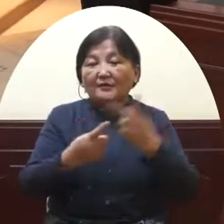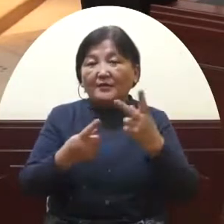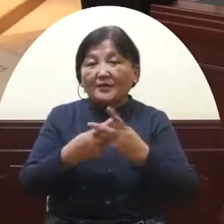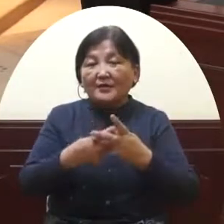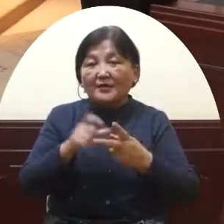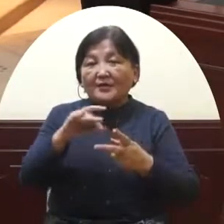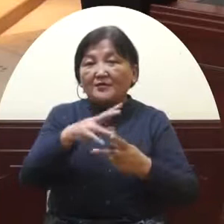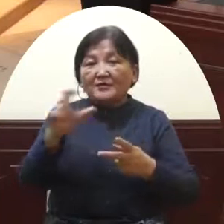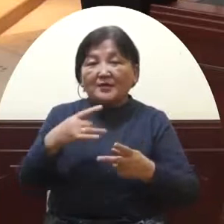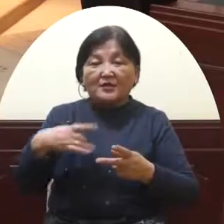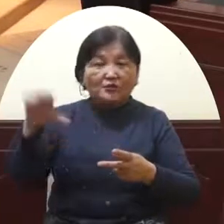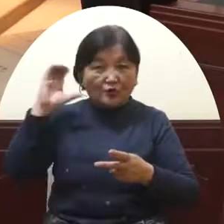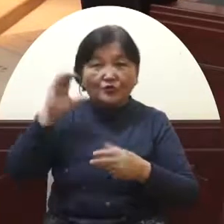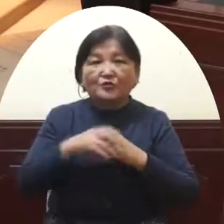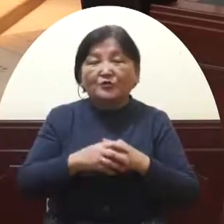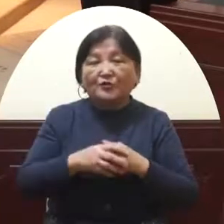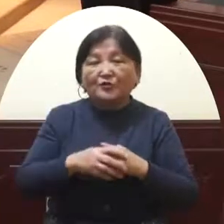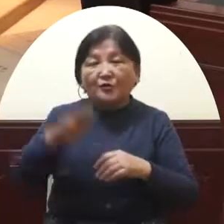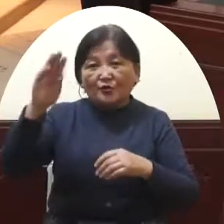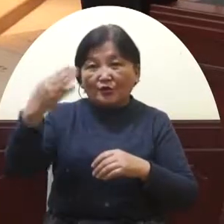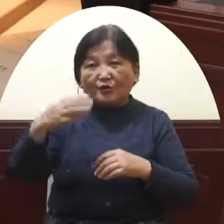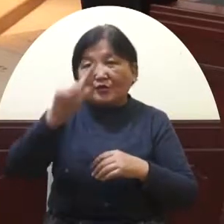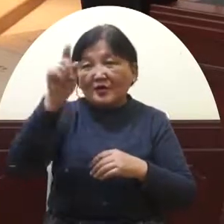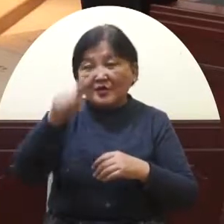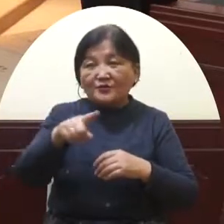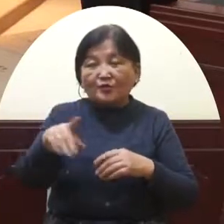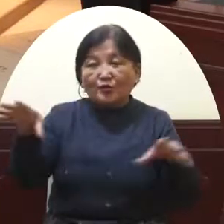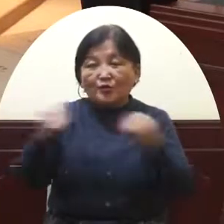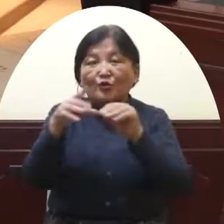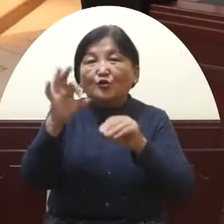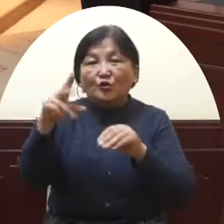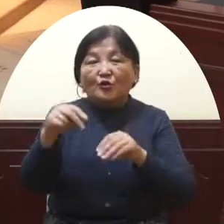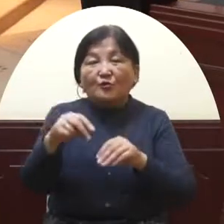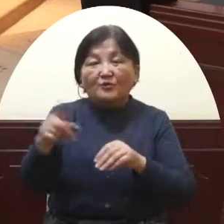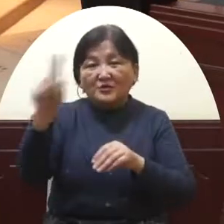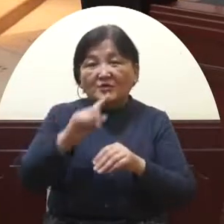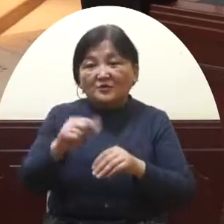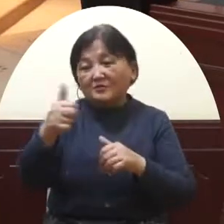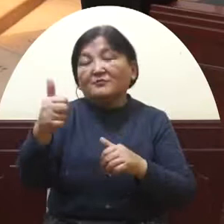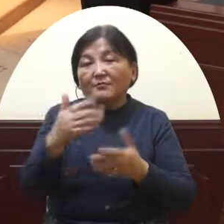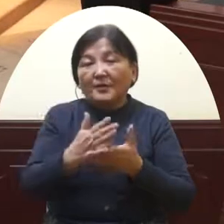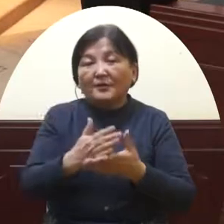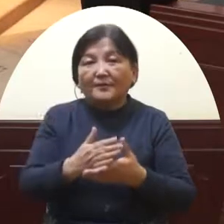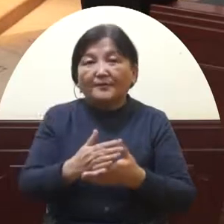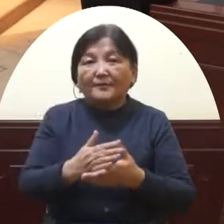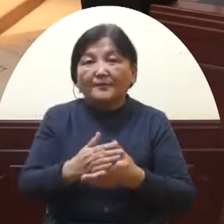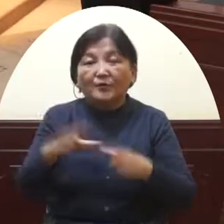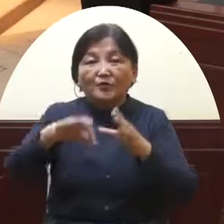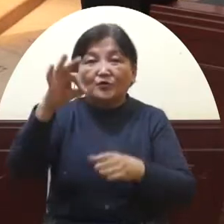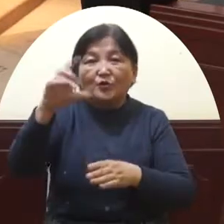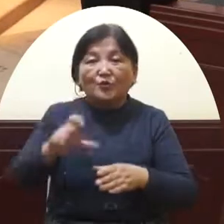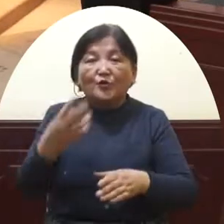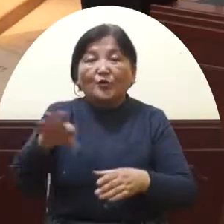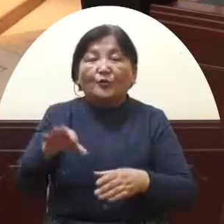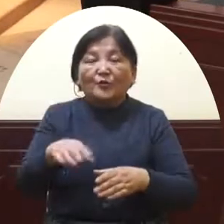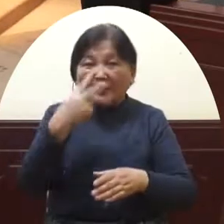ярьсан өгөх нь үл их сонсдог. Тэнд бол яг тодорхой асуулаар ингээд төрчихөө мэдээлэлс. Яг өнөөдөр лекцээр бол бас ингээд ялангуяа ингээд сонгогч хүний